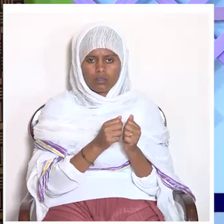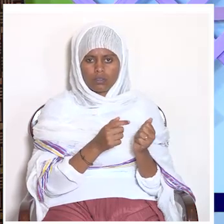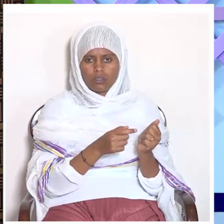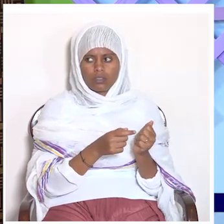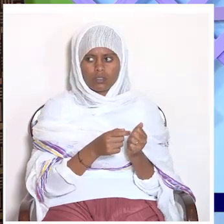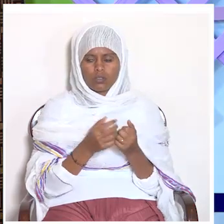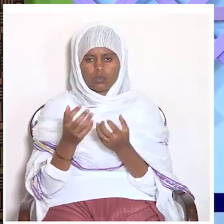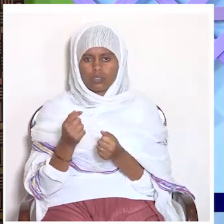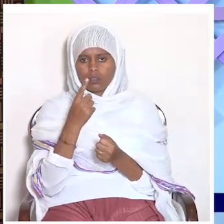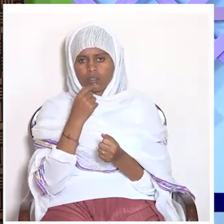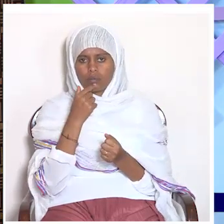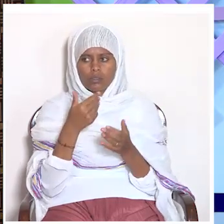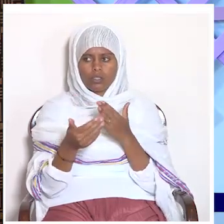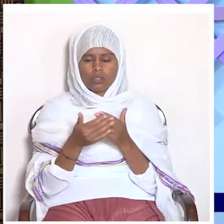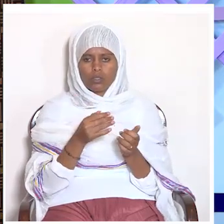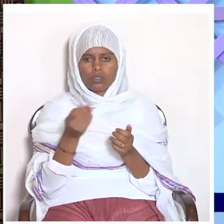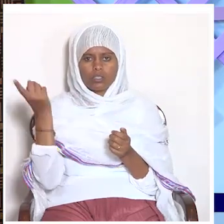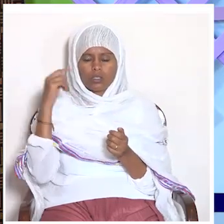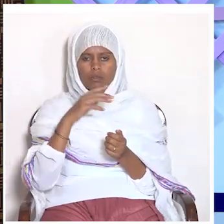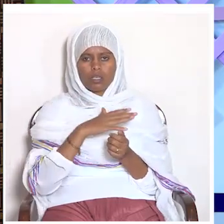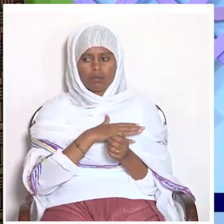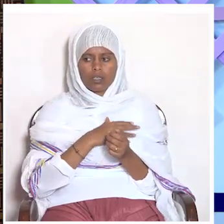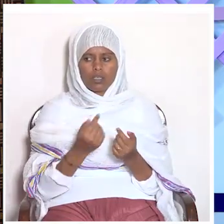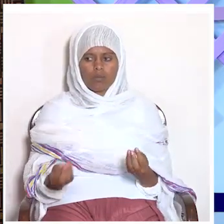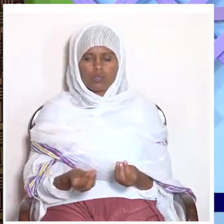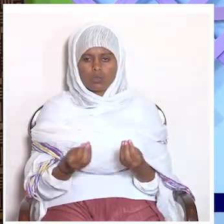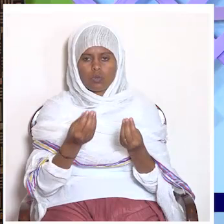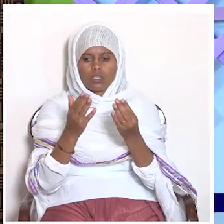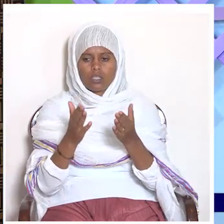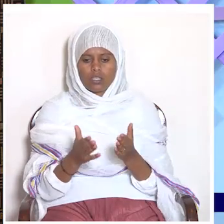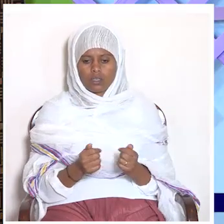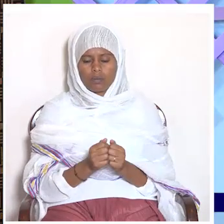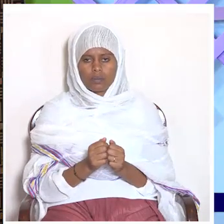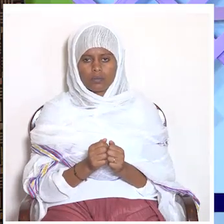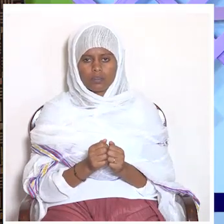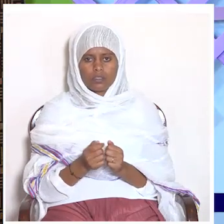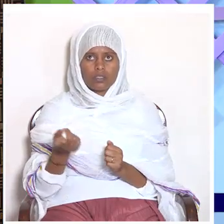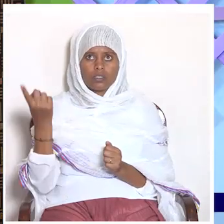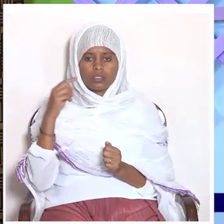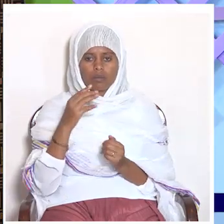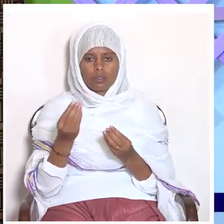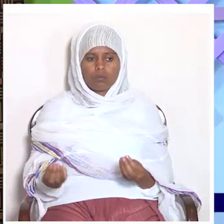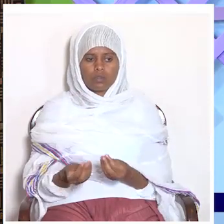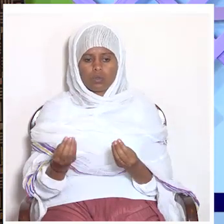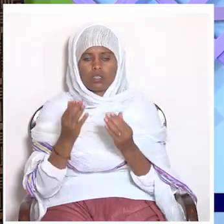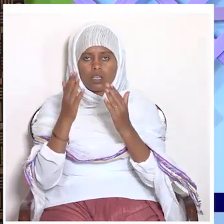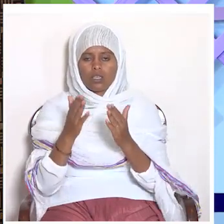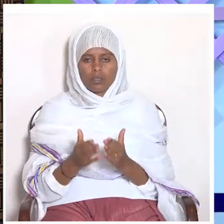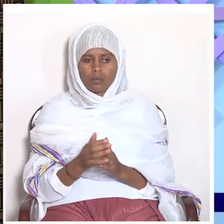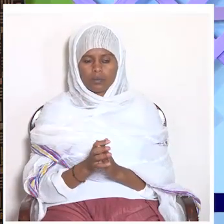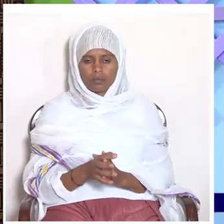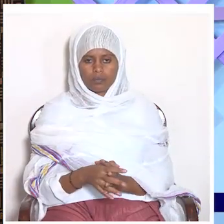سنكي بتبسوز نبرا دم جيرو نجزي عبهر مسوعتي عقربة أيوة نجزي عبهر